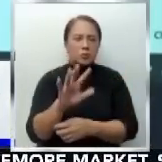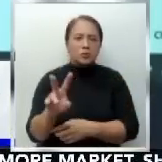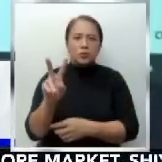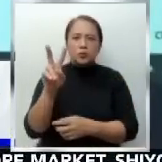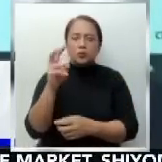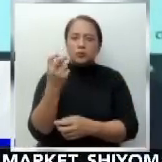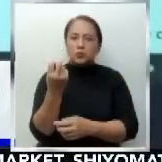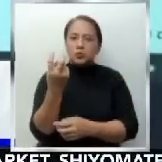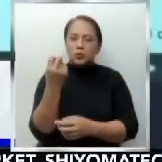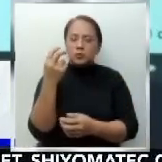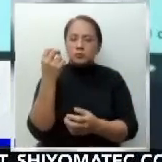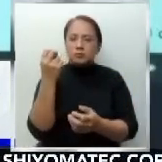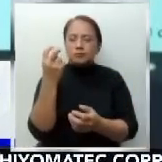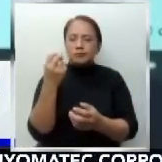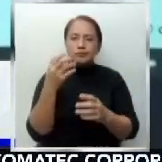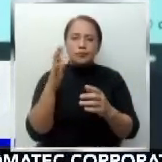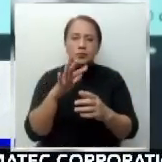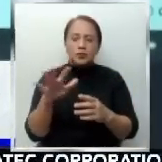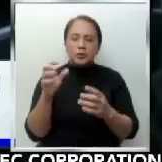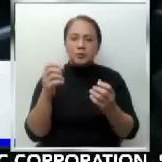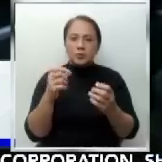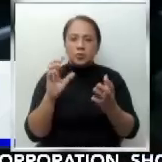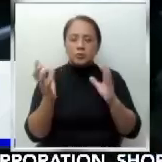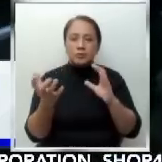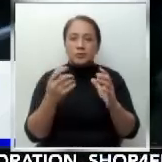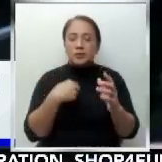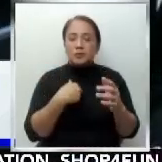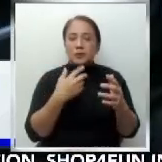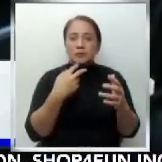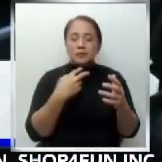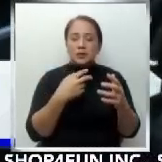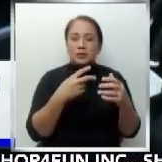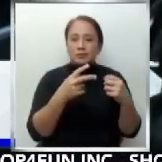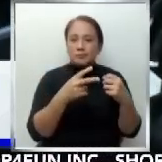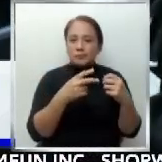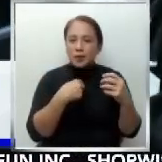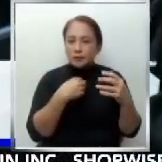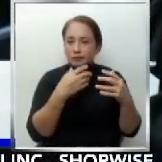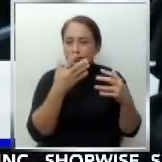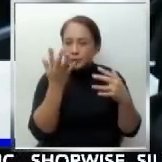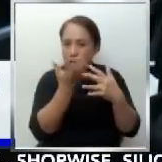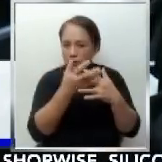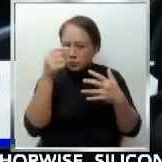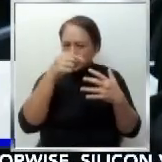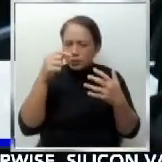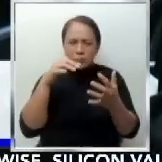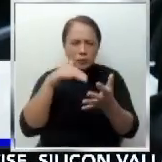taon mula sa libo-libong nakabimbing kaso. Don't get a lot of acquittals. We don't. Usually,